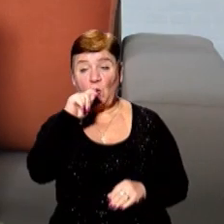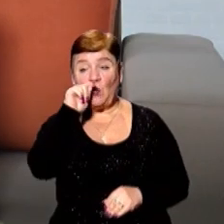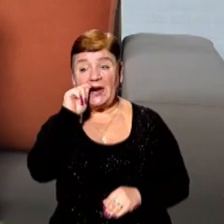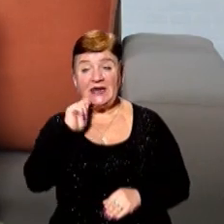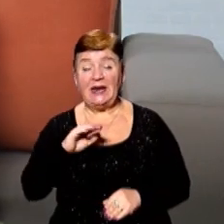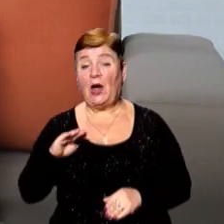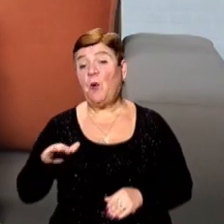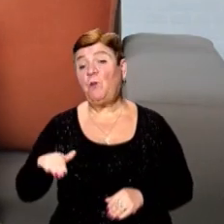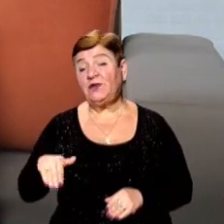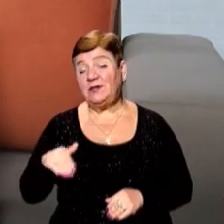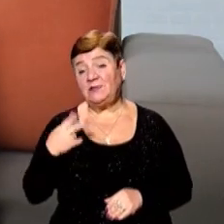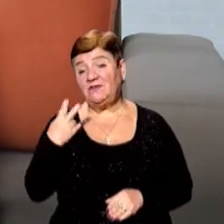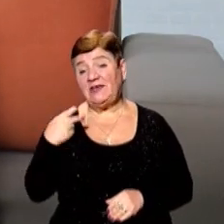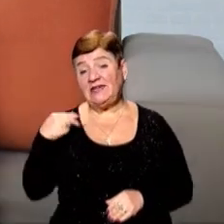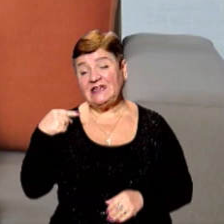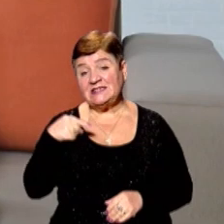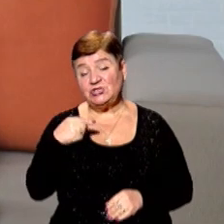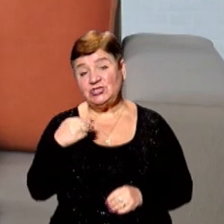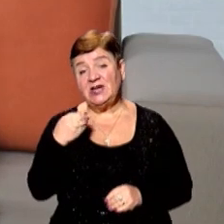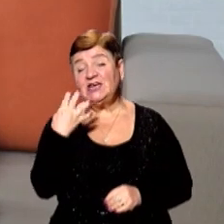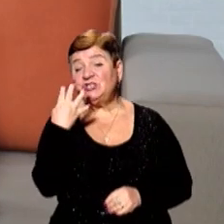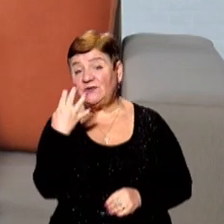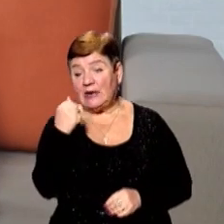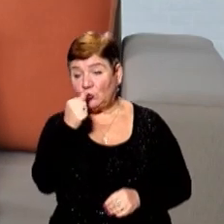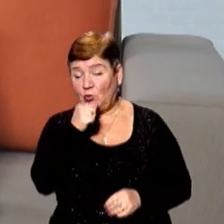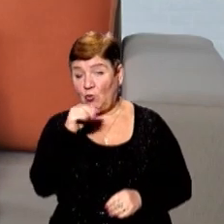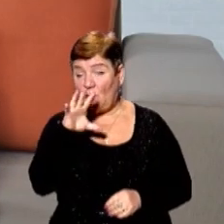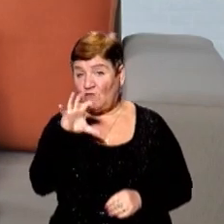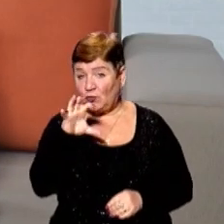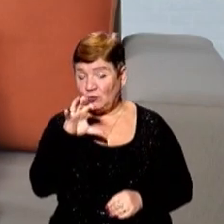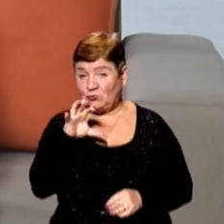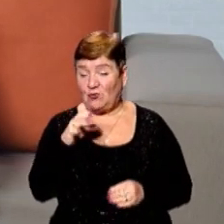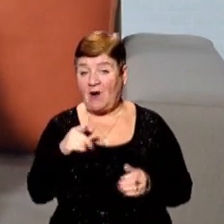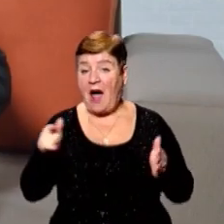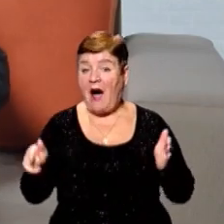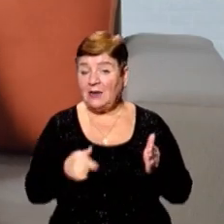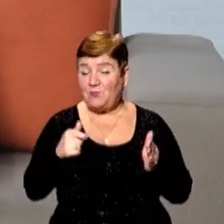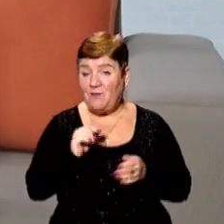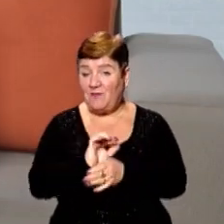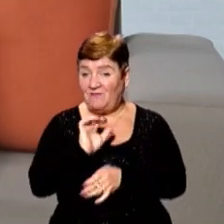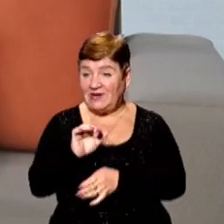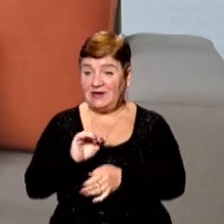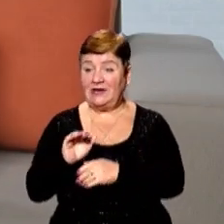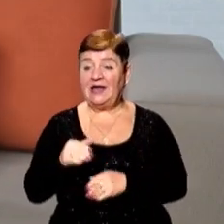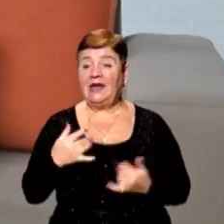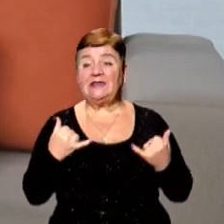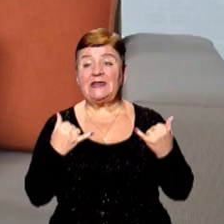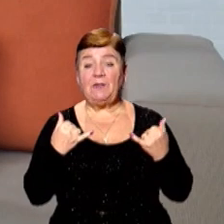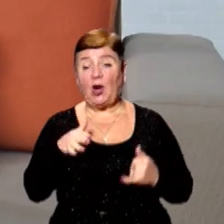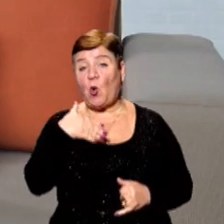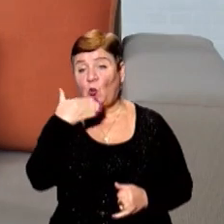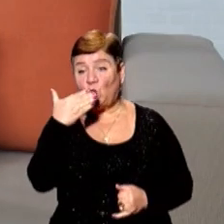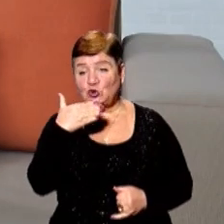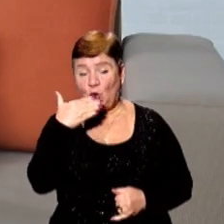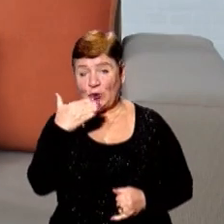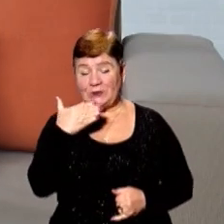Потім у 2004 році ми видали фотоальбом «Ужгород», та зараз, буквально рік назад, я видав фотоальбом